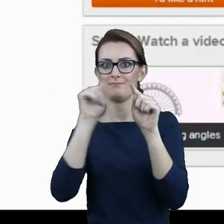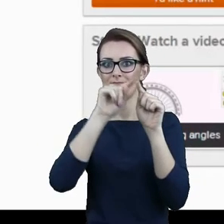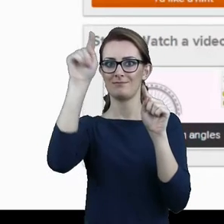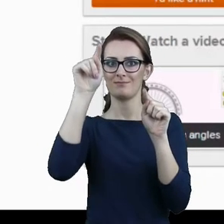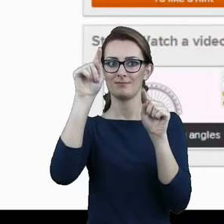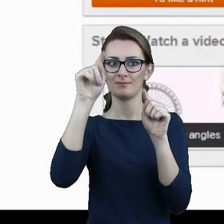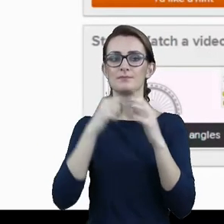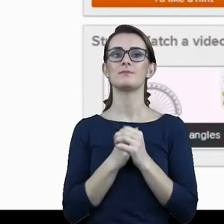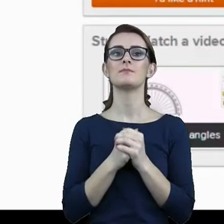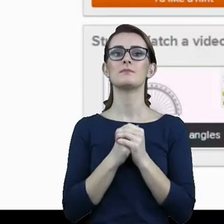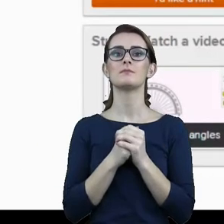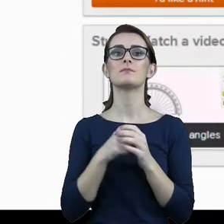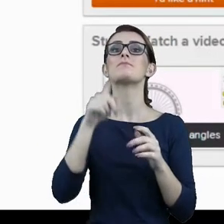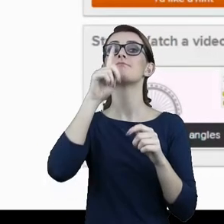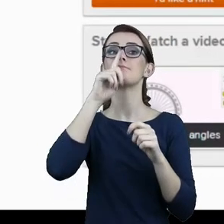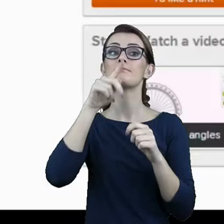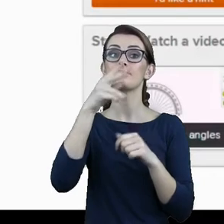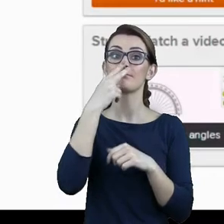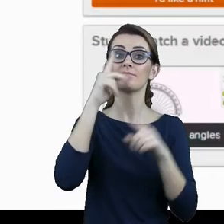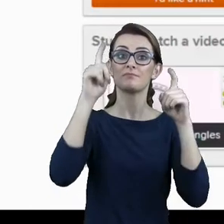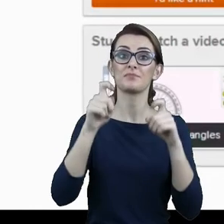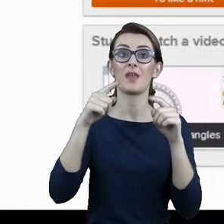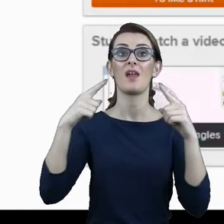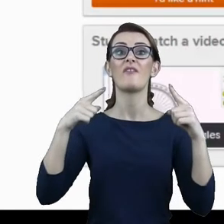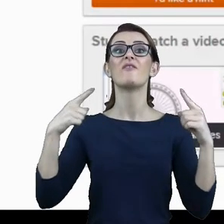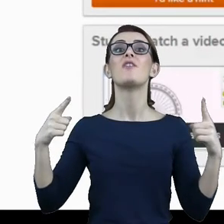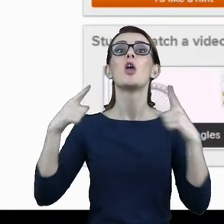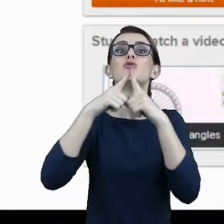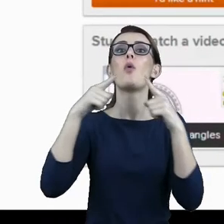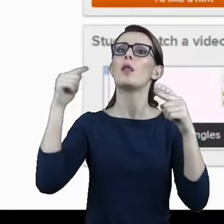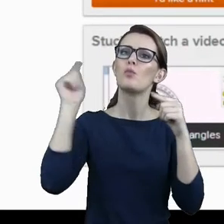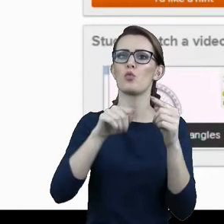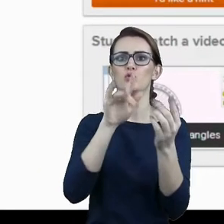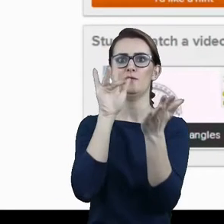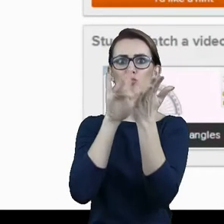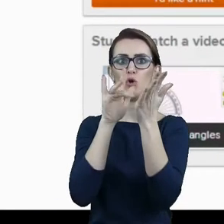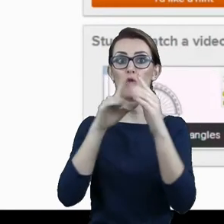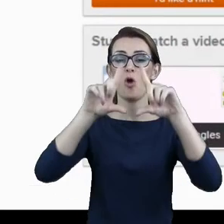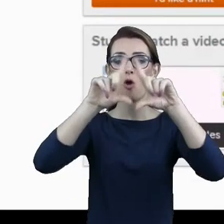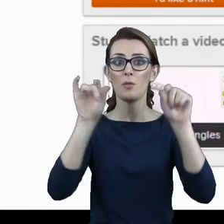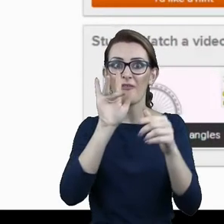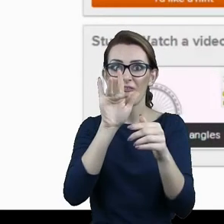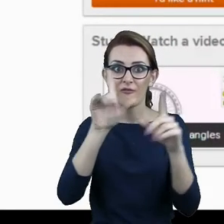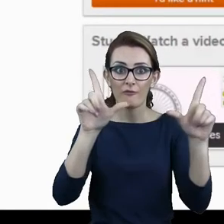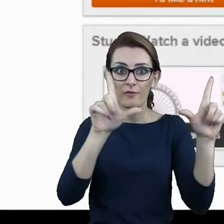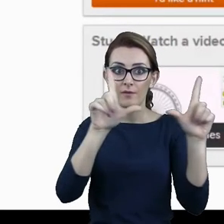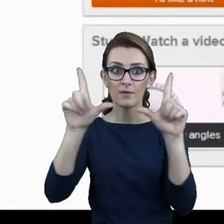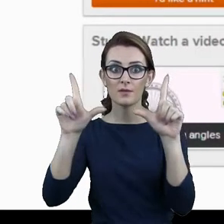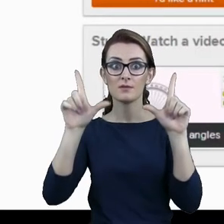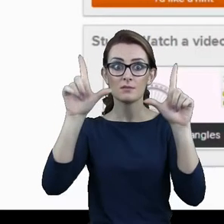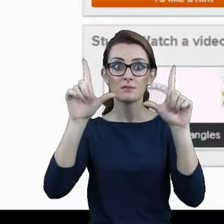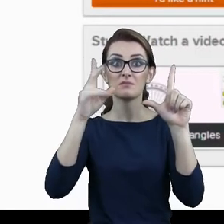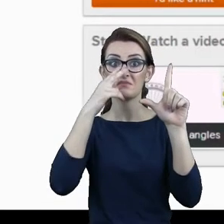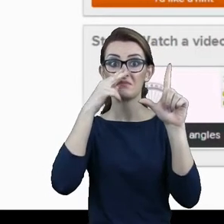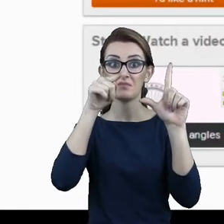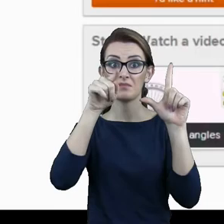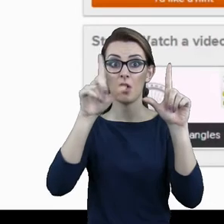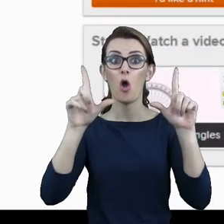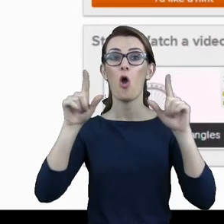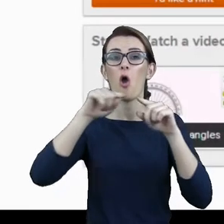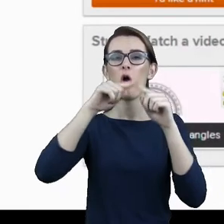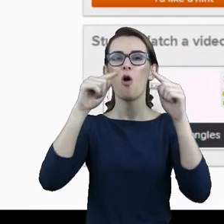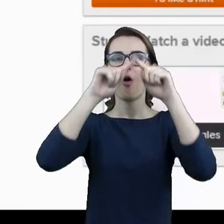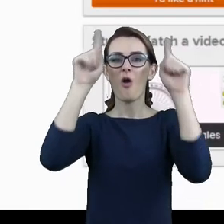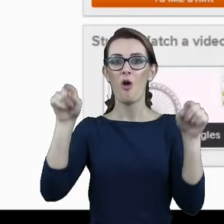ramiona kąta. Zacznijmy od tego, że wierzchołek kąta musi znajdować się tutaj, po środku tego kątomierza, czyli